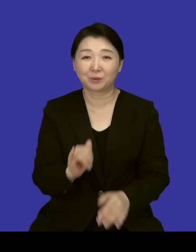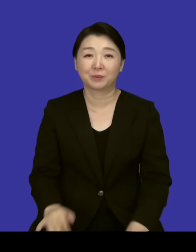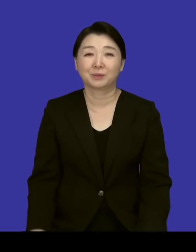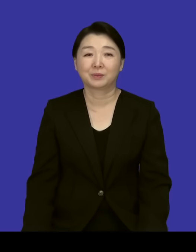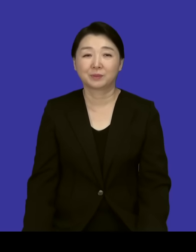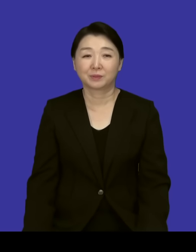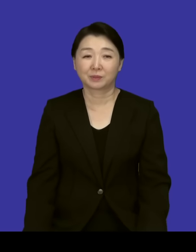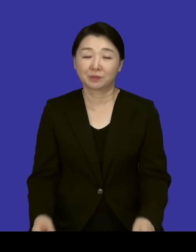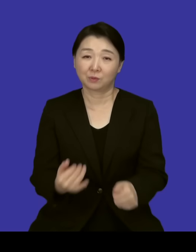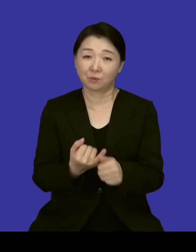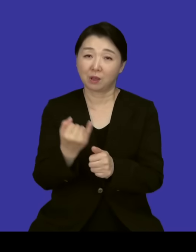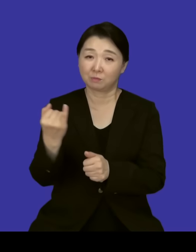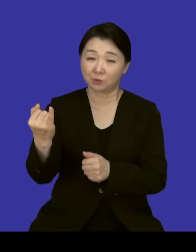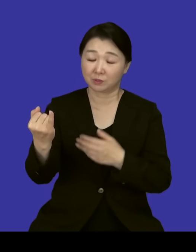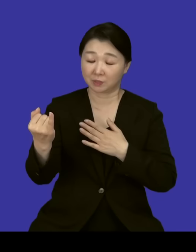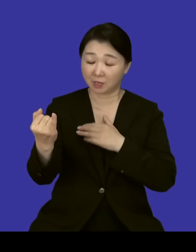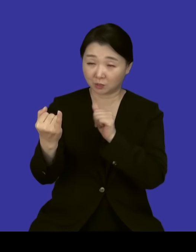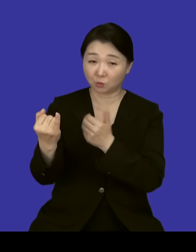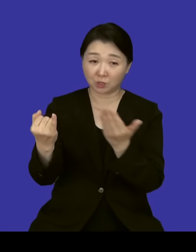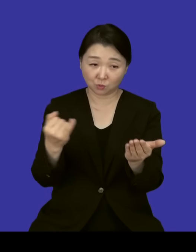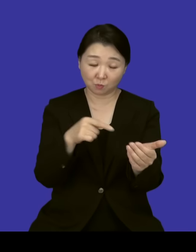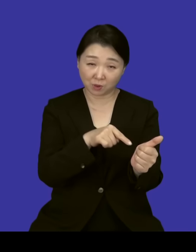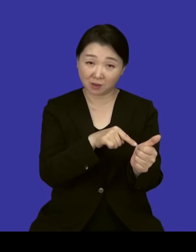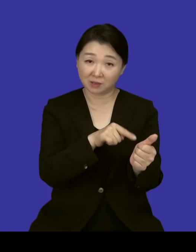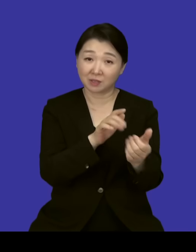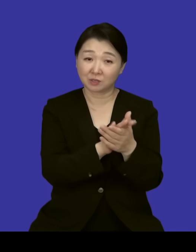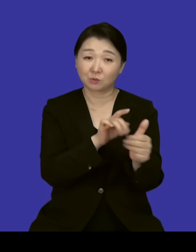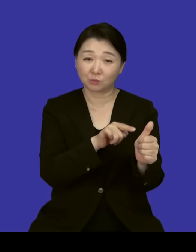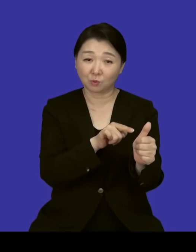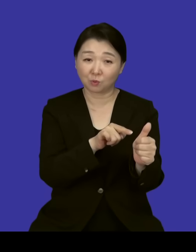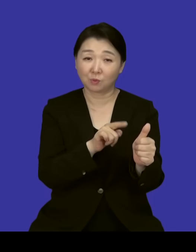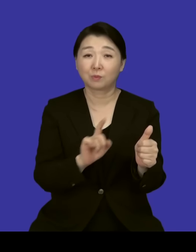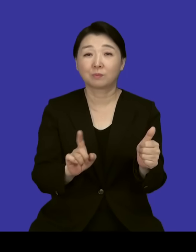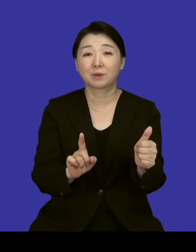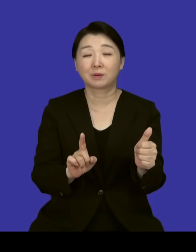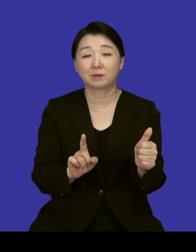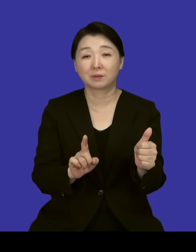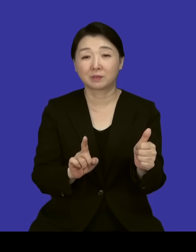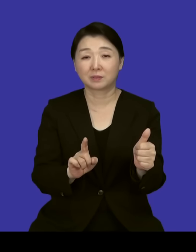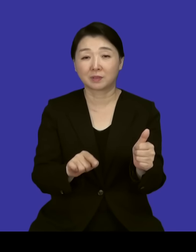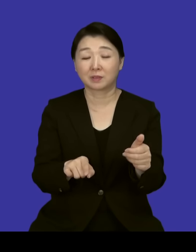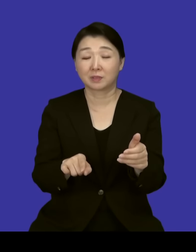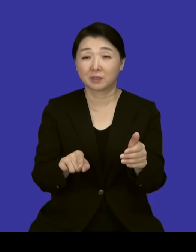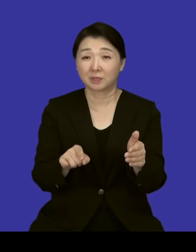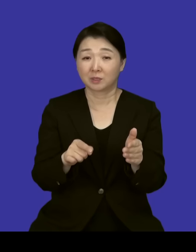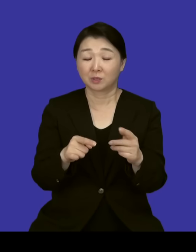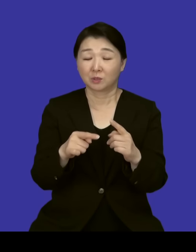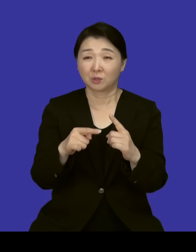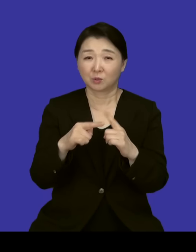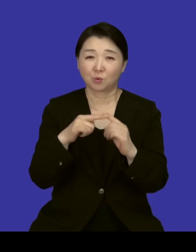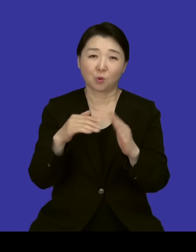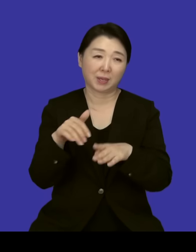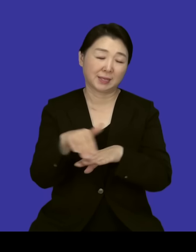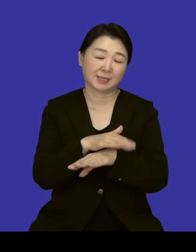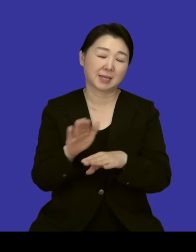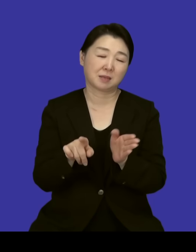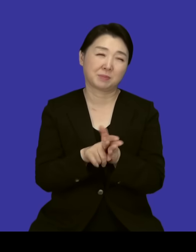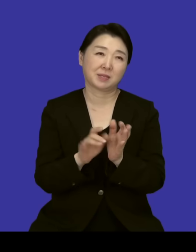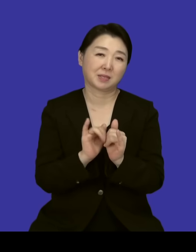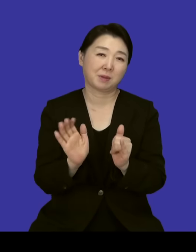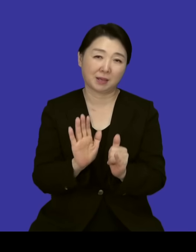그 와이프를 제가 소개했는데 제 친구도 완전히 이제 뭐 크리스찬의 키역자도 안 들어가는 네.